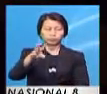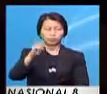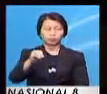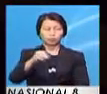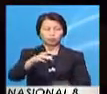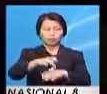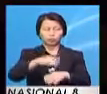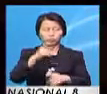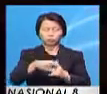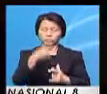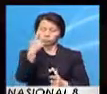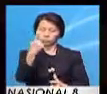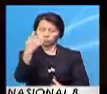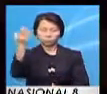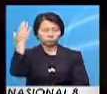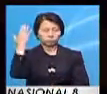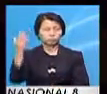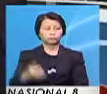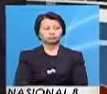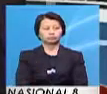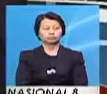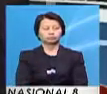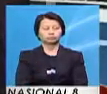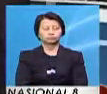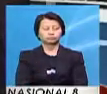awal Januari lalu.